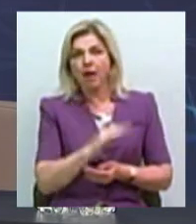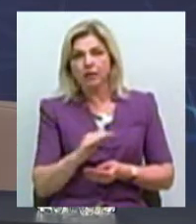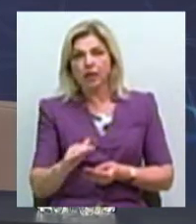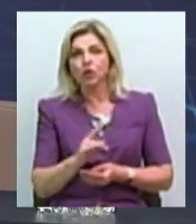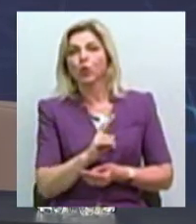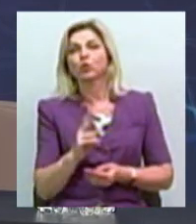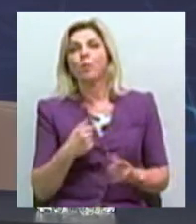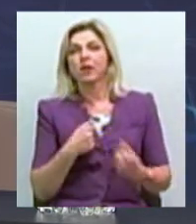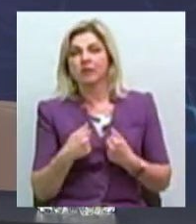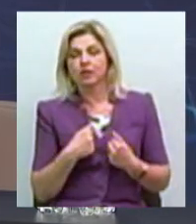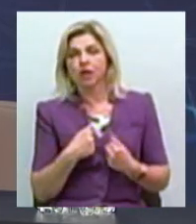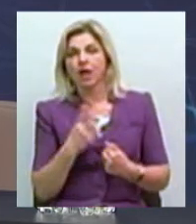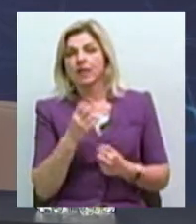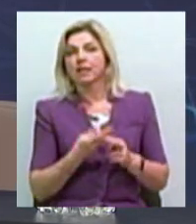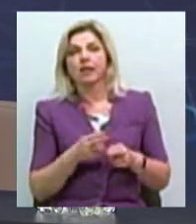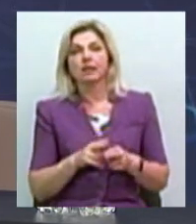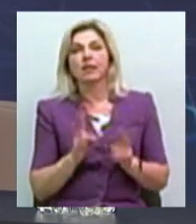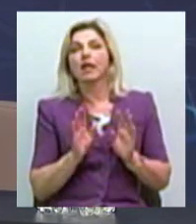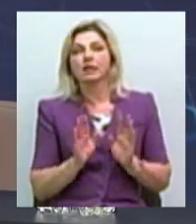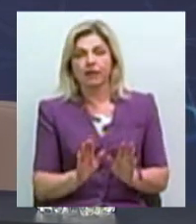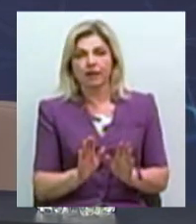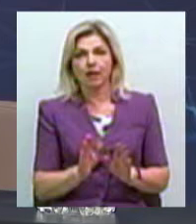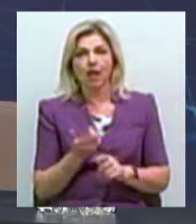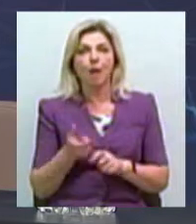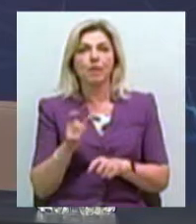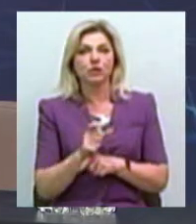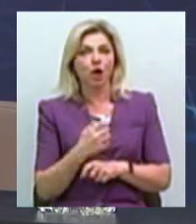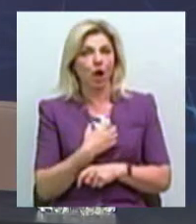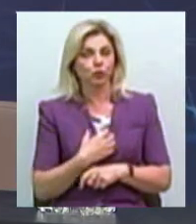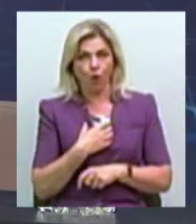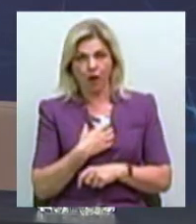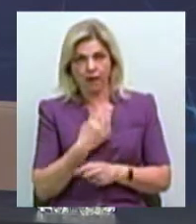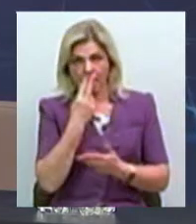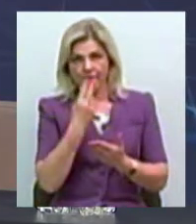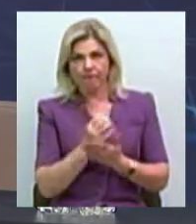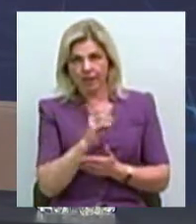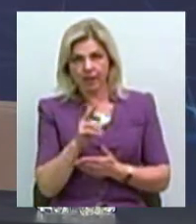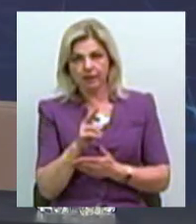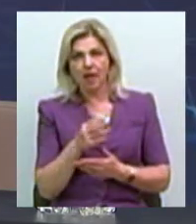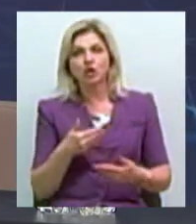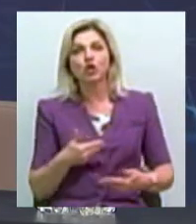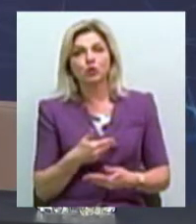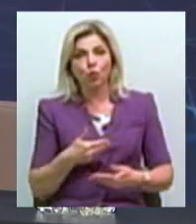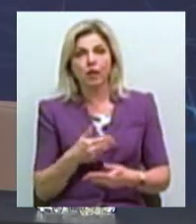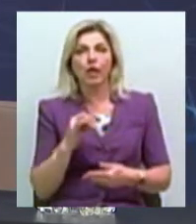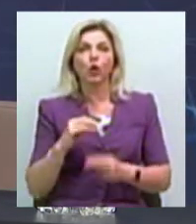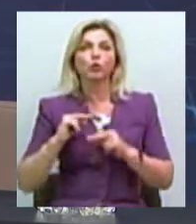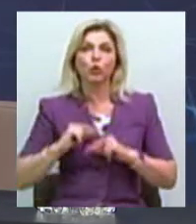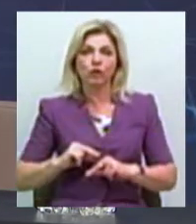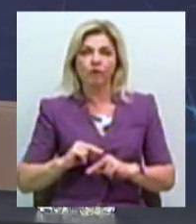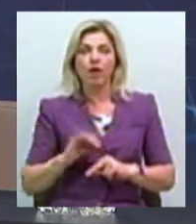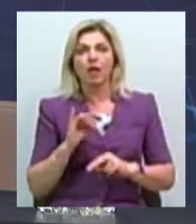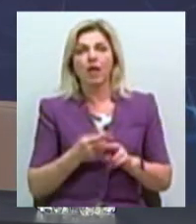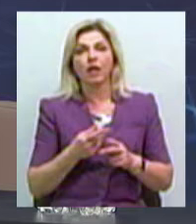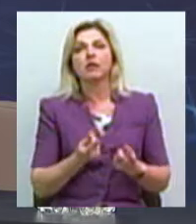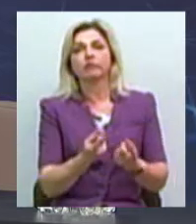тому що це не тільки, як ми сьогодні сказали, да, найбільш актуальні види сексуальна експлуатація та трудова, це і втягнення в